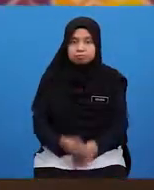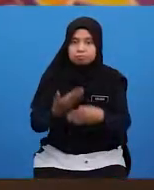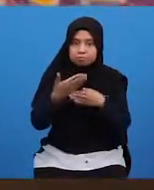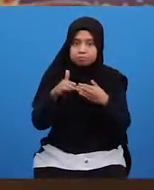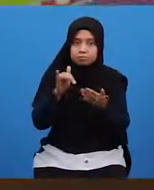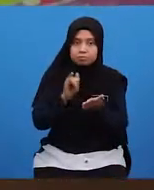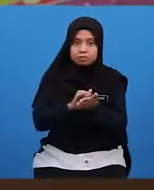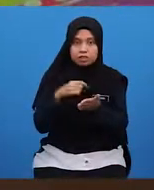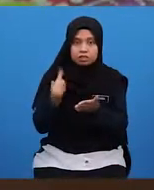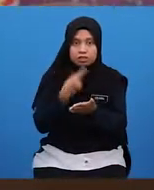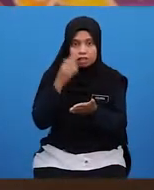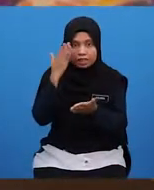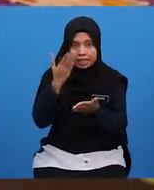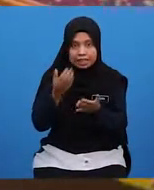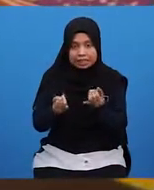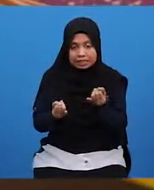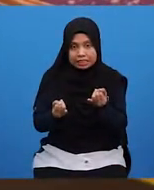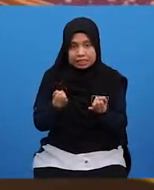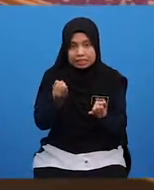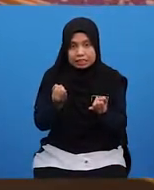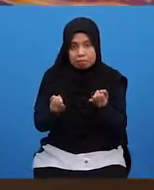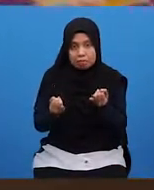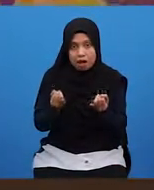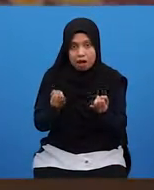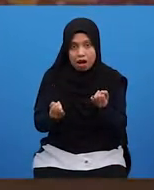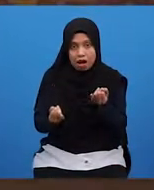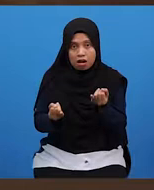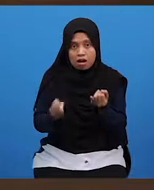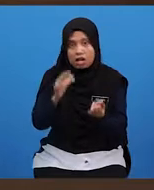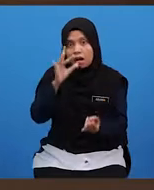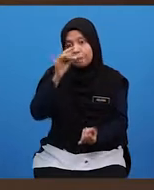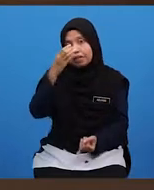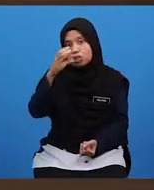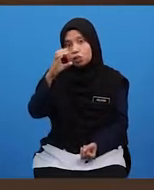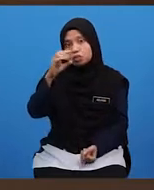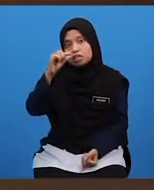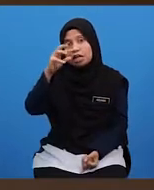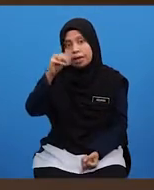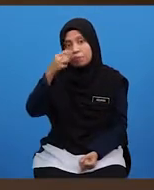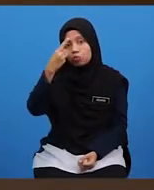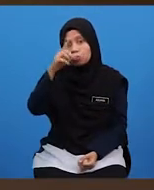Kemudian, kita akan timbang damar sebanyak 800 gram.